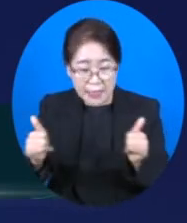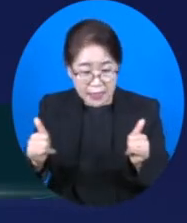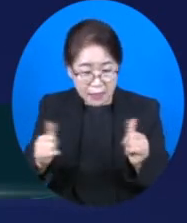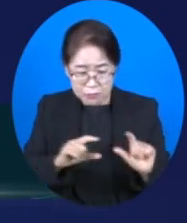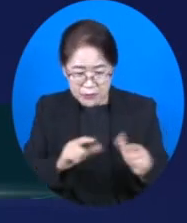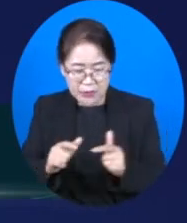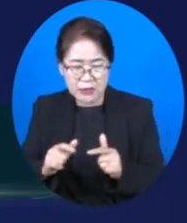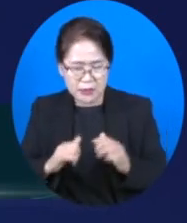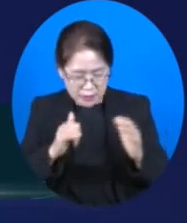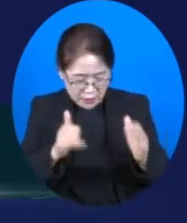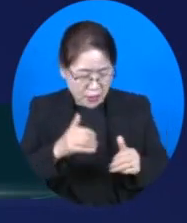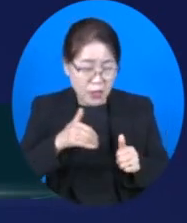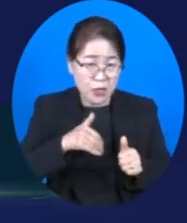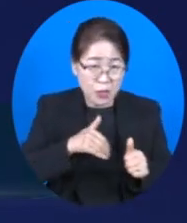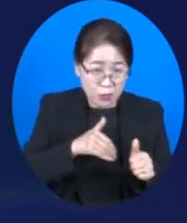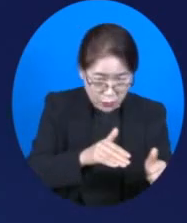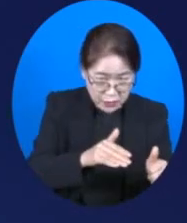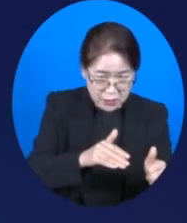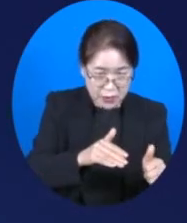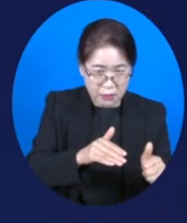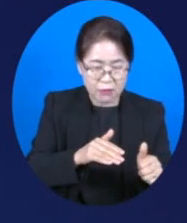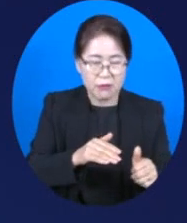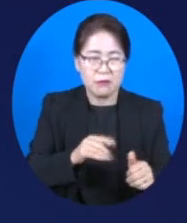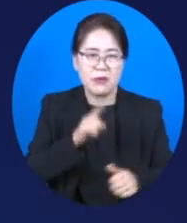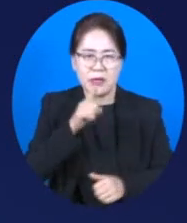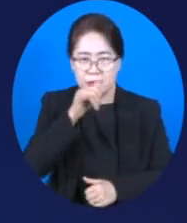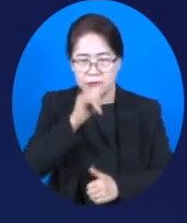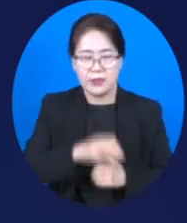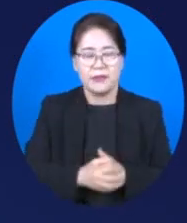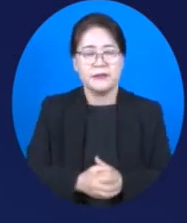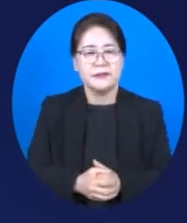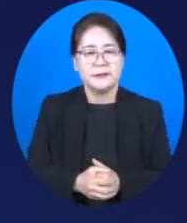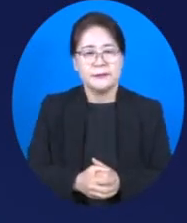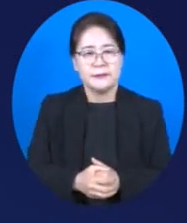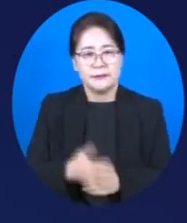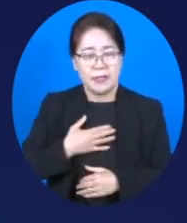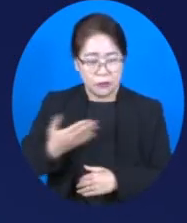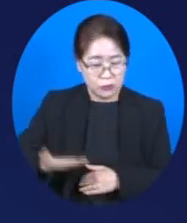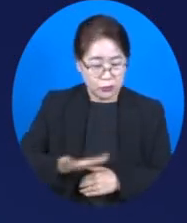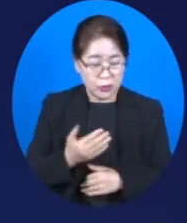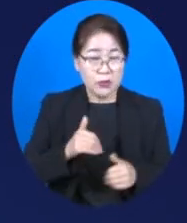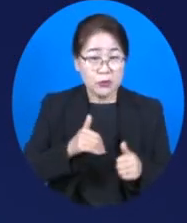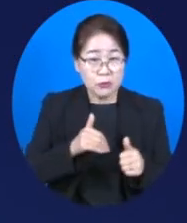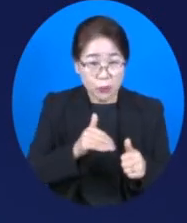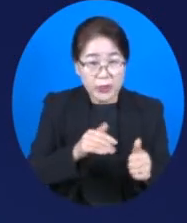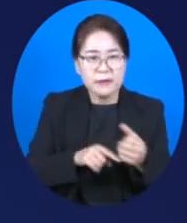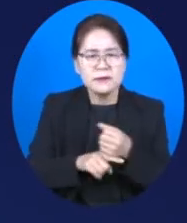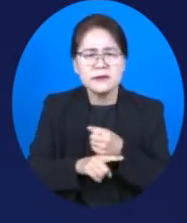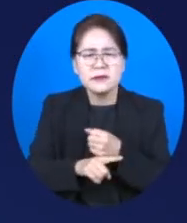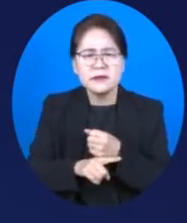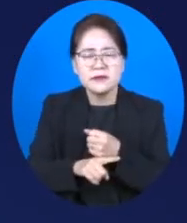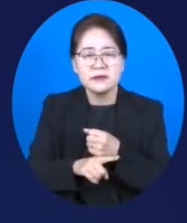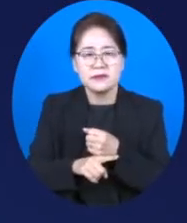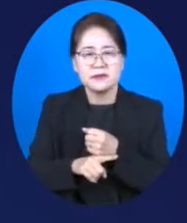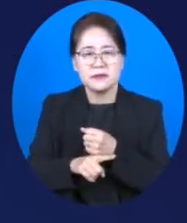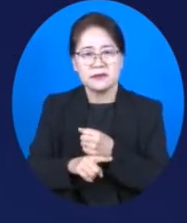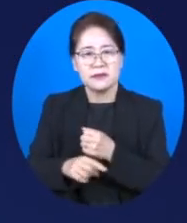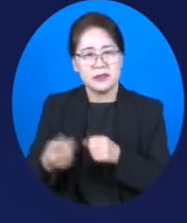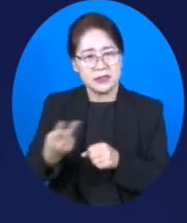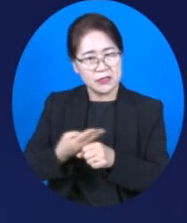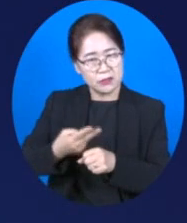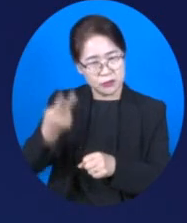가운데 보내신다고 말씀하십니다. 그러므로 나도 너희를 보내노라고 하는 이 말씀은 2000년